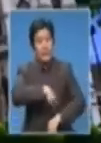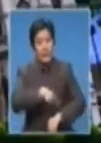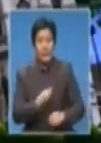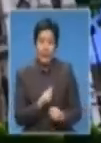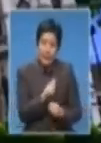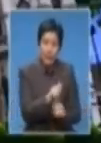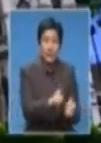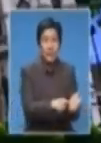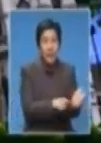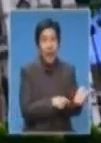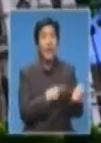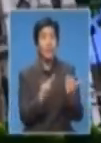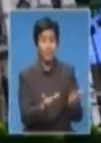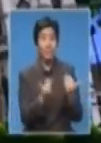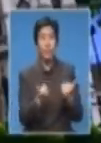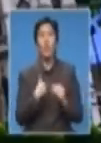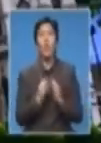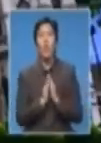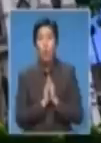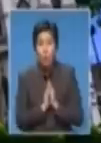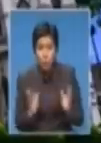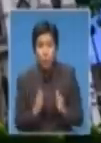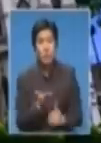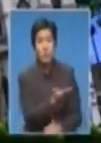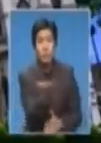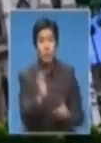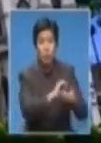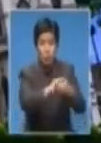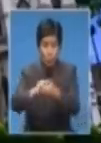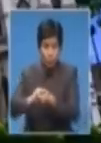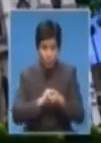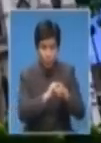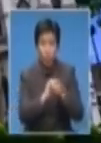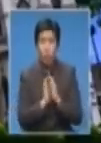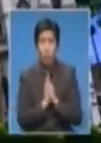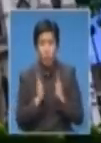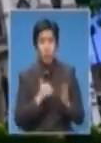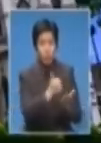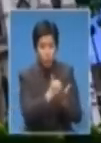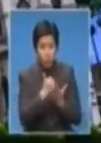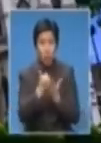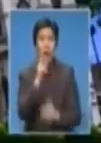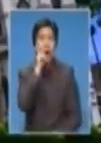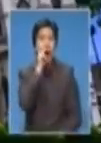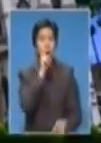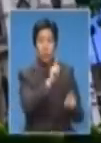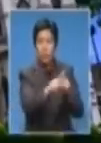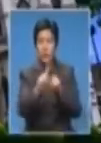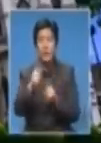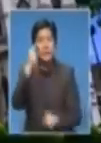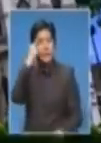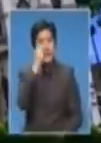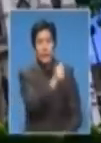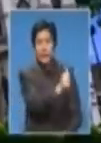ได้ก็ต้องใช้เวลานะครับก็ขอขอบคุณในความร่วมมือร่วมใจจากพี่น้องประชาชนทุกท่านเป็นอย่างสูงขอบคุณสื่อทุกสื่อที่มีความหวังดี